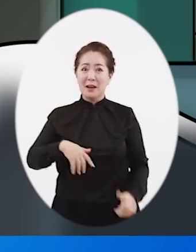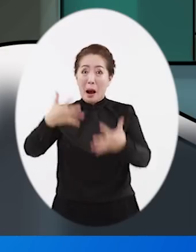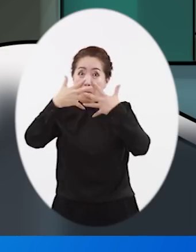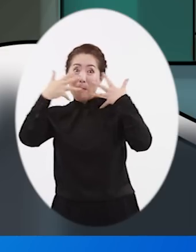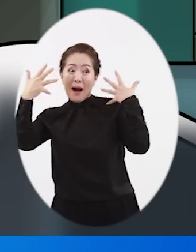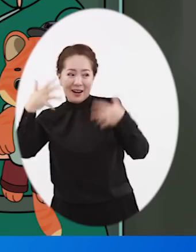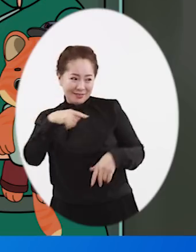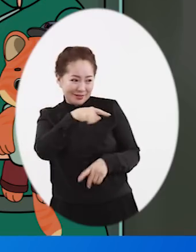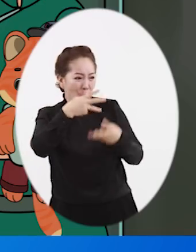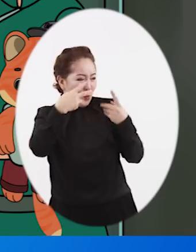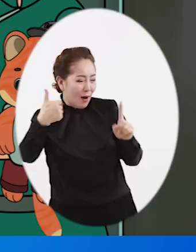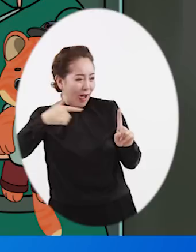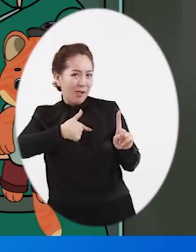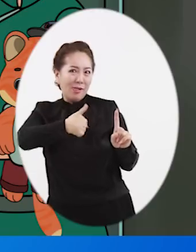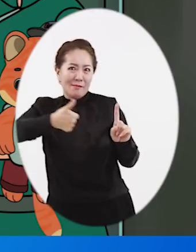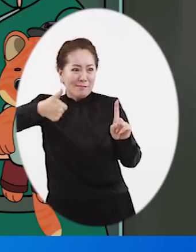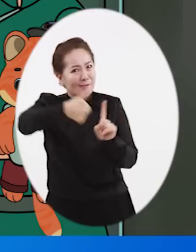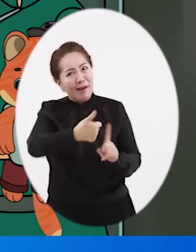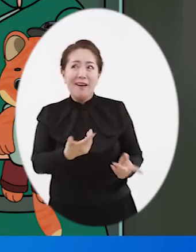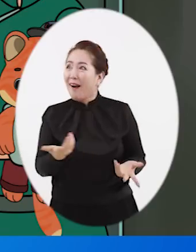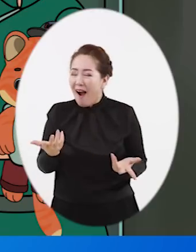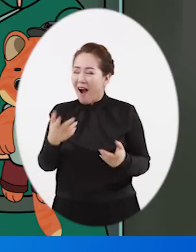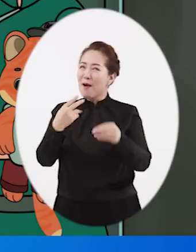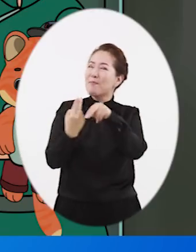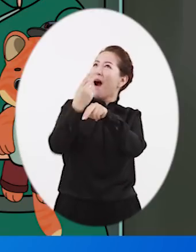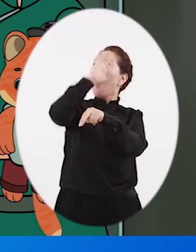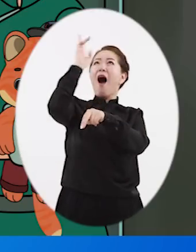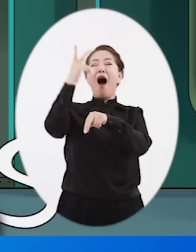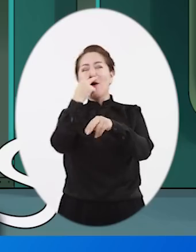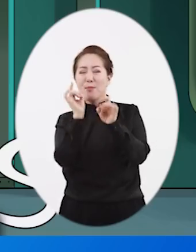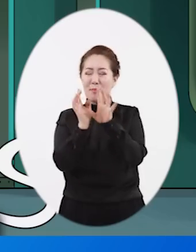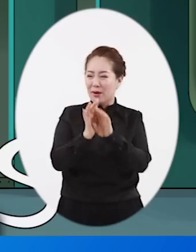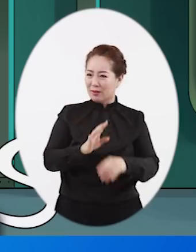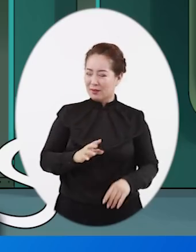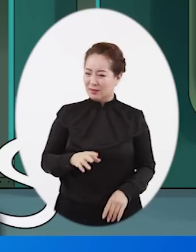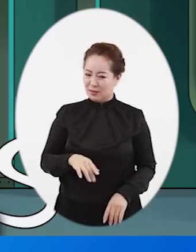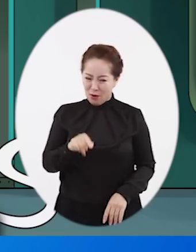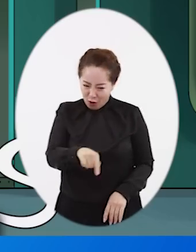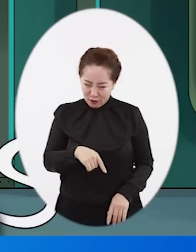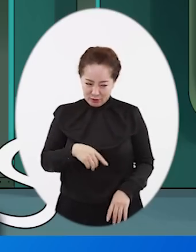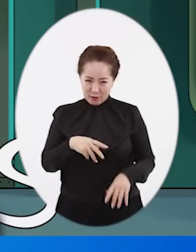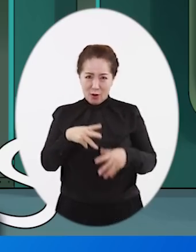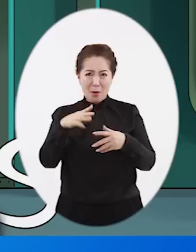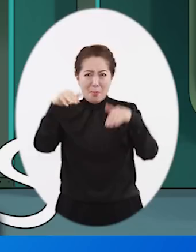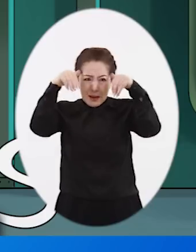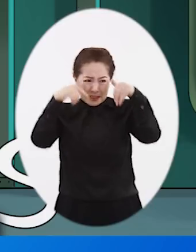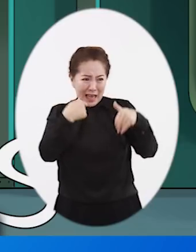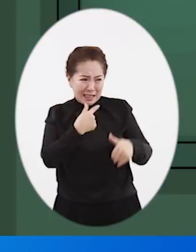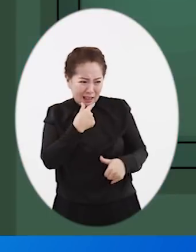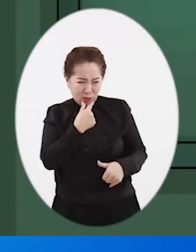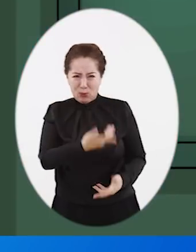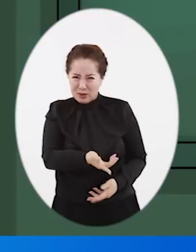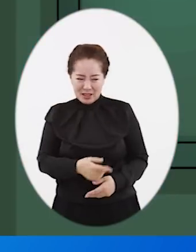Засганд баран дурлаад басар сансарт нисээд л ямар гариг үтсэн гэлээ? Басар энд ярихгүй шүү дээ